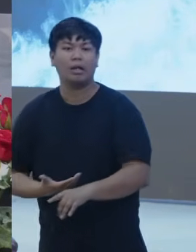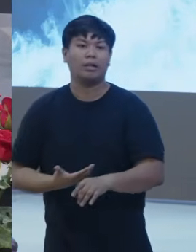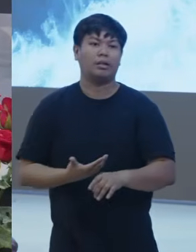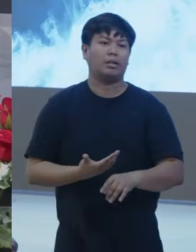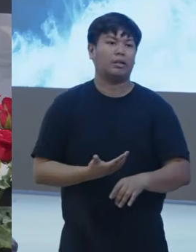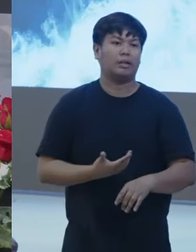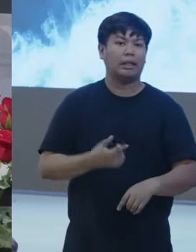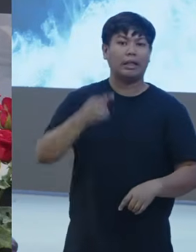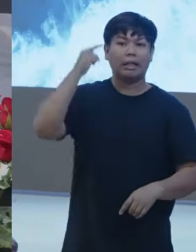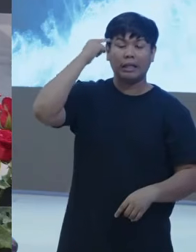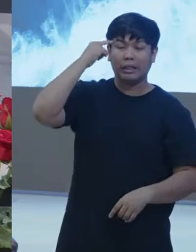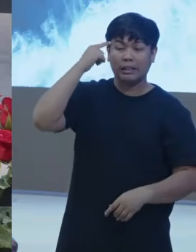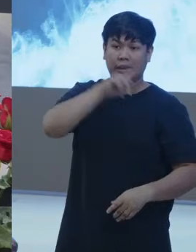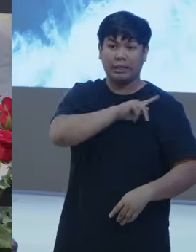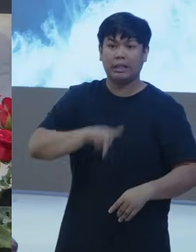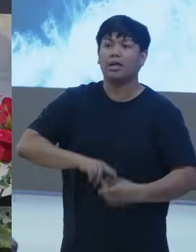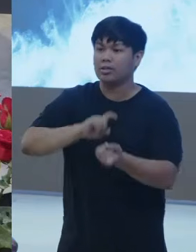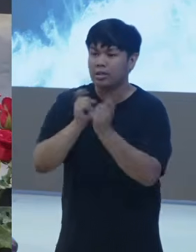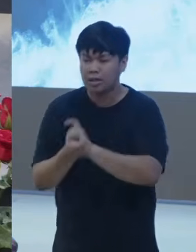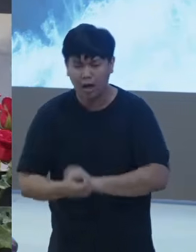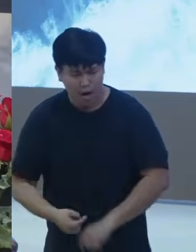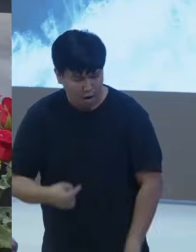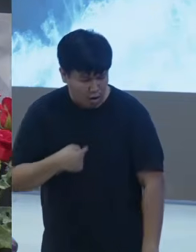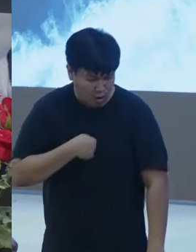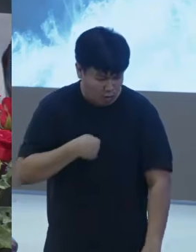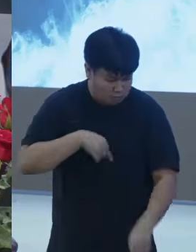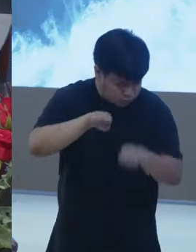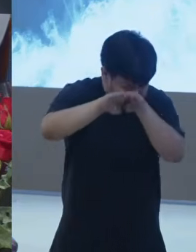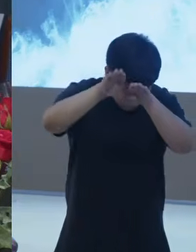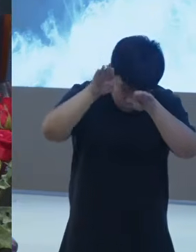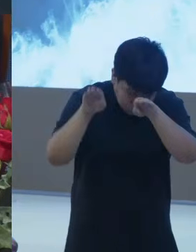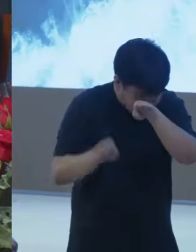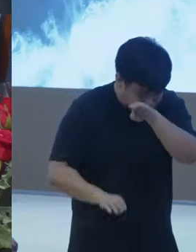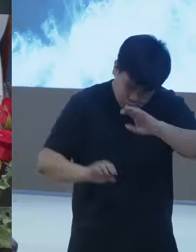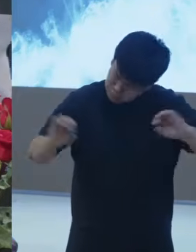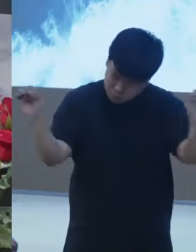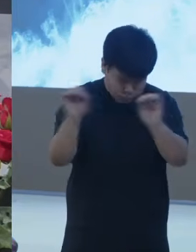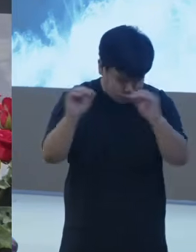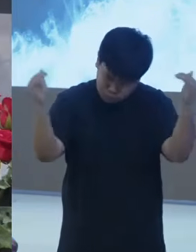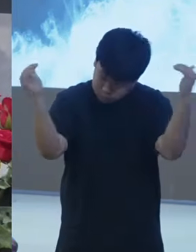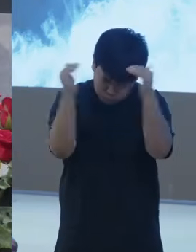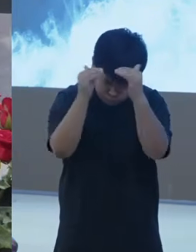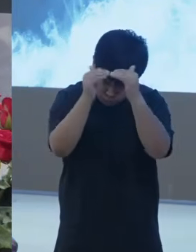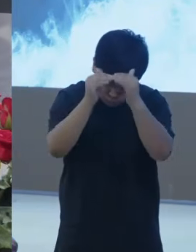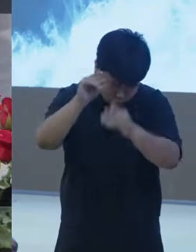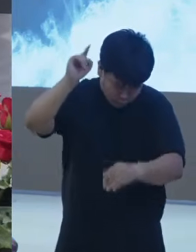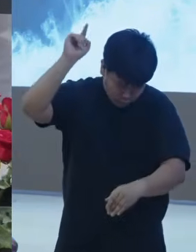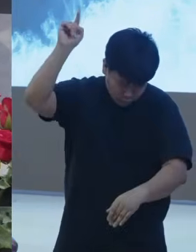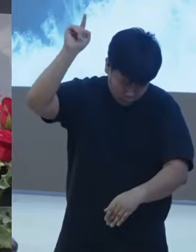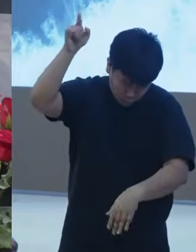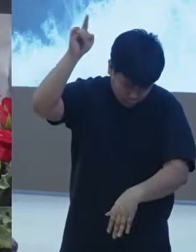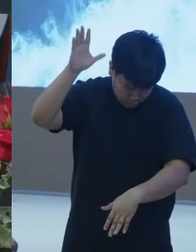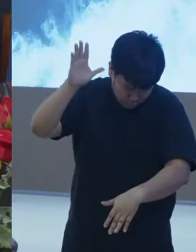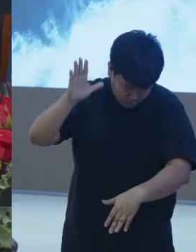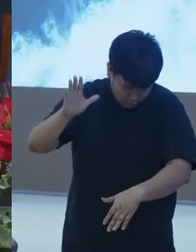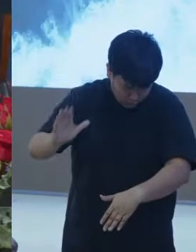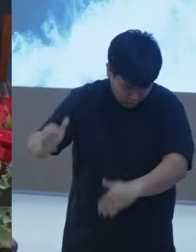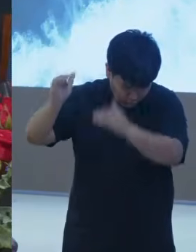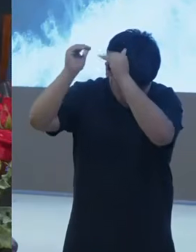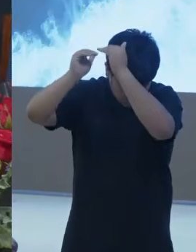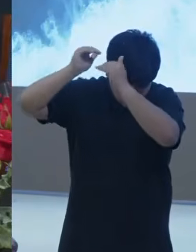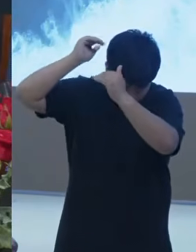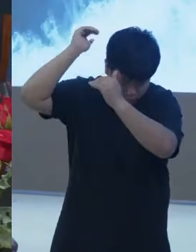among the host of heaven and among the inhabitants of the earth. And none can stay his hand and say to him, what have you